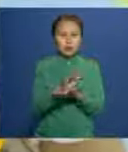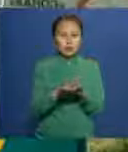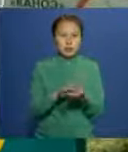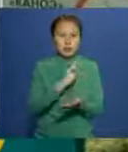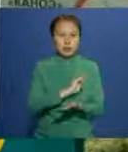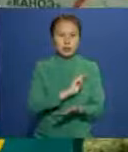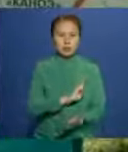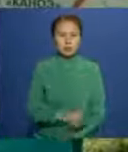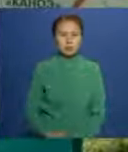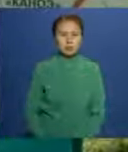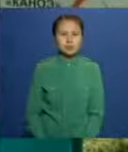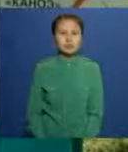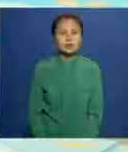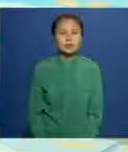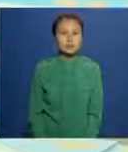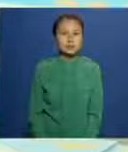жұмыспен қамтылады.